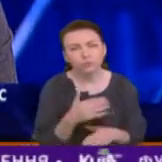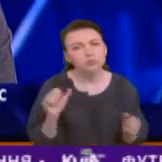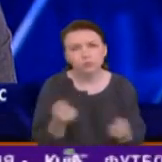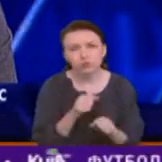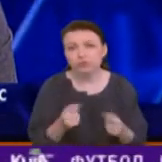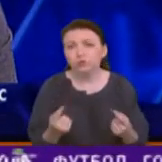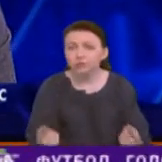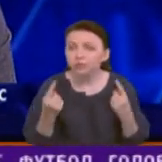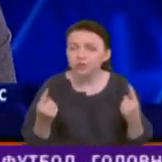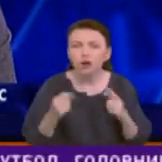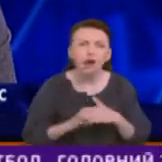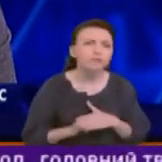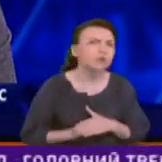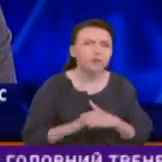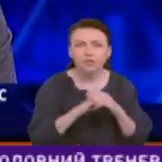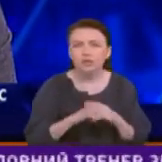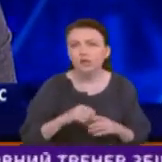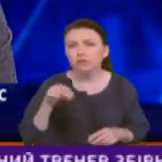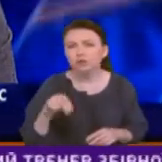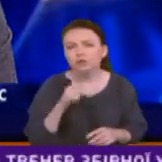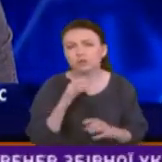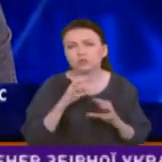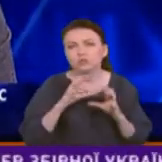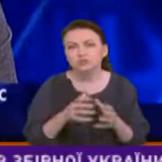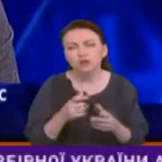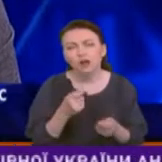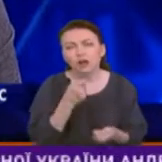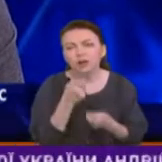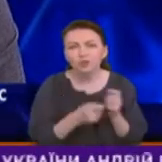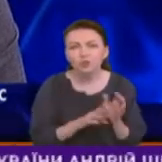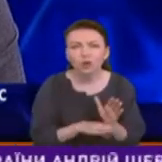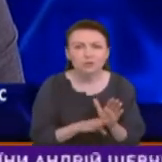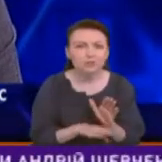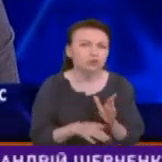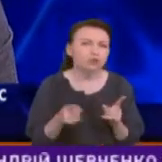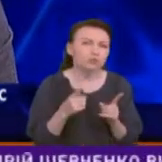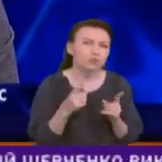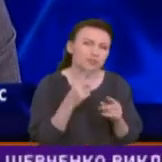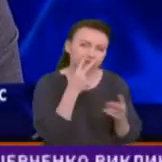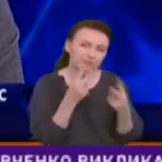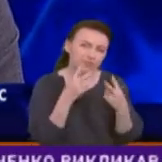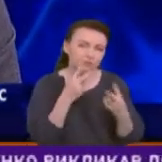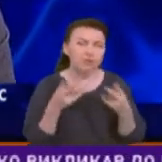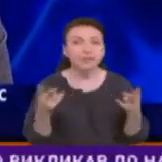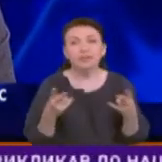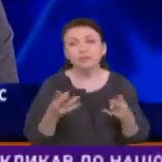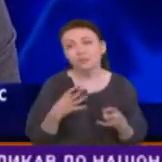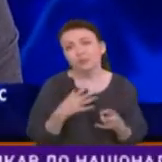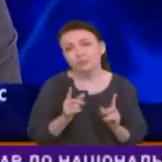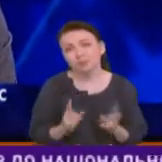авторитет в церкві, всьому православному світі, його дуже добре знають. А ті всі нюанси, про які ми стаємо свідками, знаєте, треба бути справді,